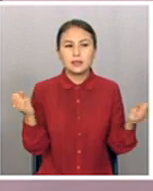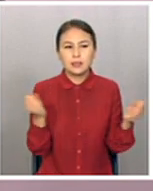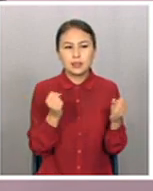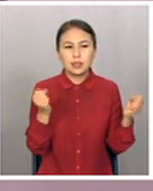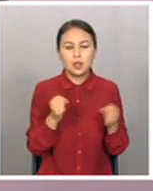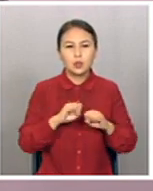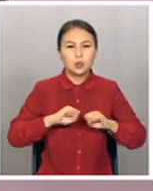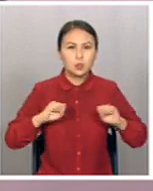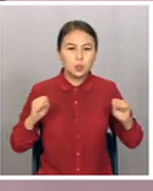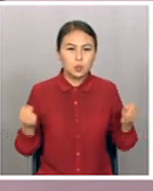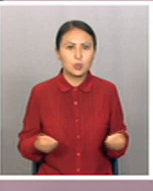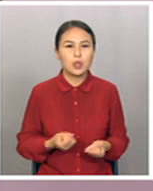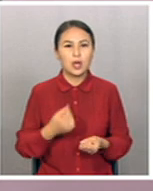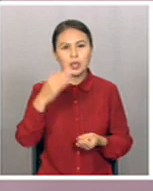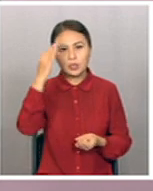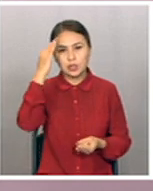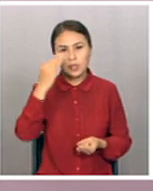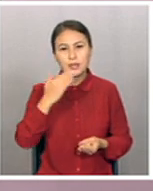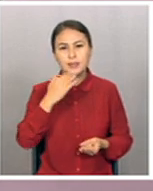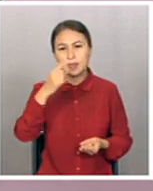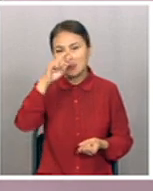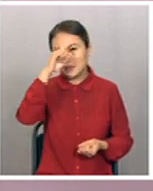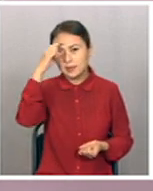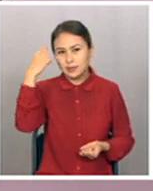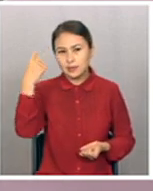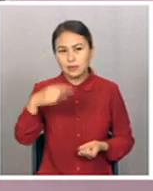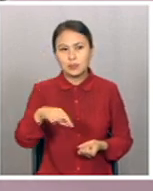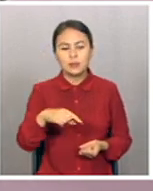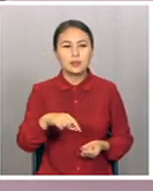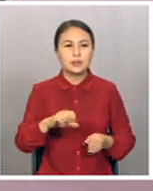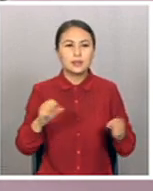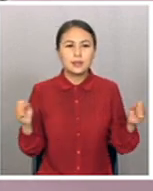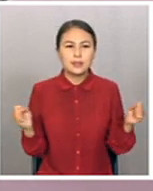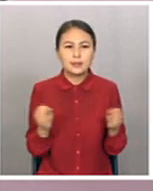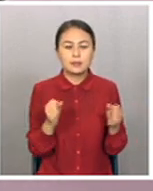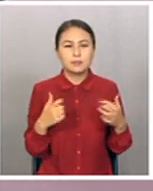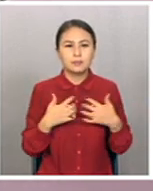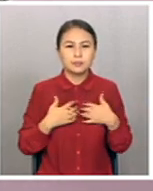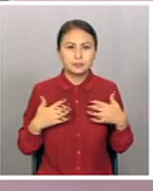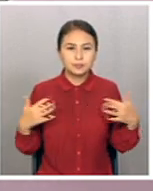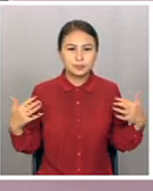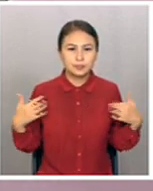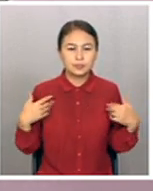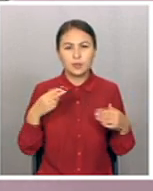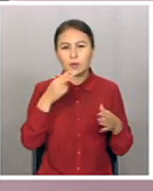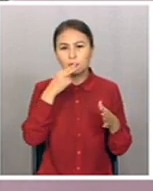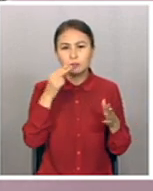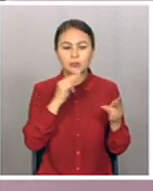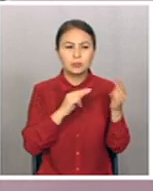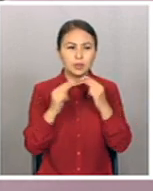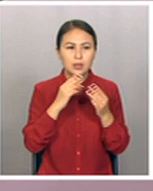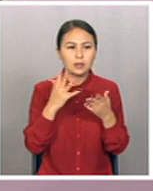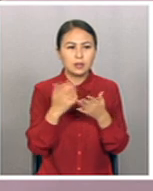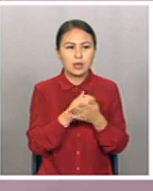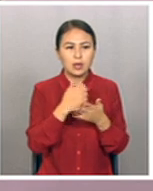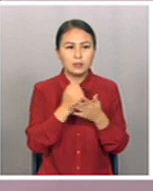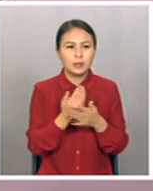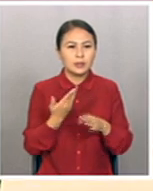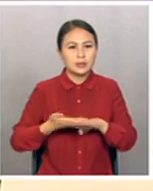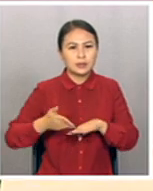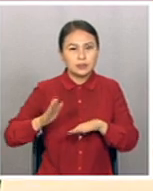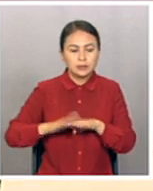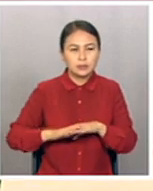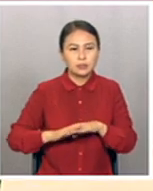суық, ал жазда ыстық. Қыста жануарларға азық тауып жеу қиынға